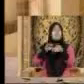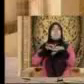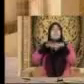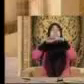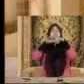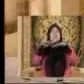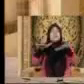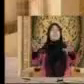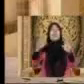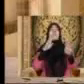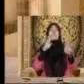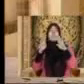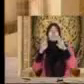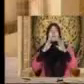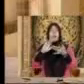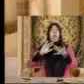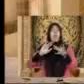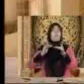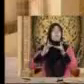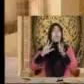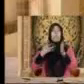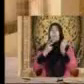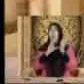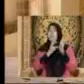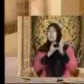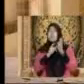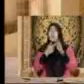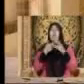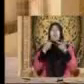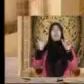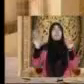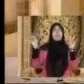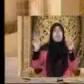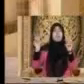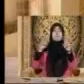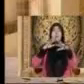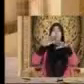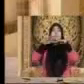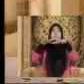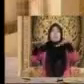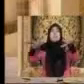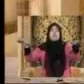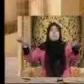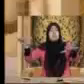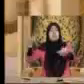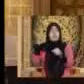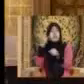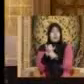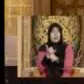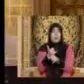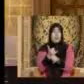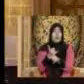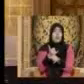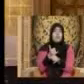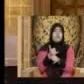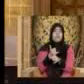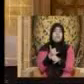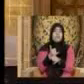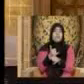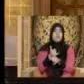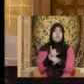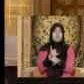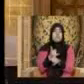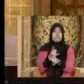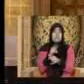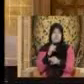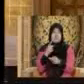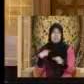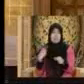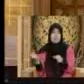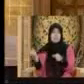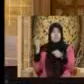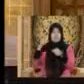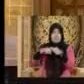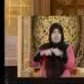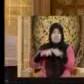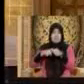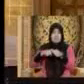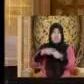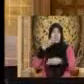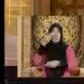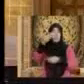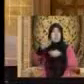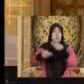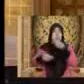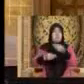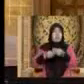أو على أي مجال من هذه المجالات المفتوحة اليوم، وإذا به يساهم في إدخال الناس